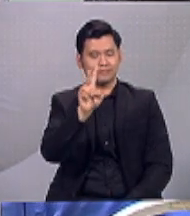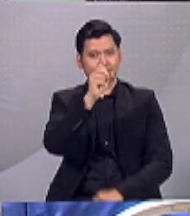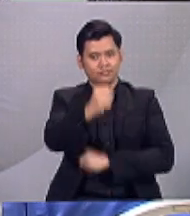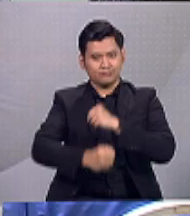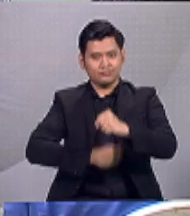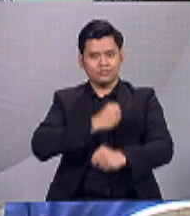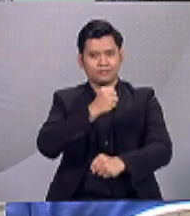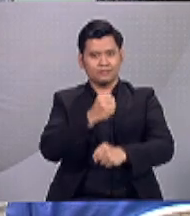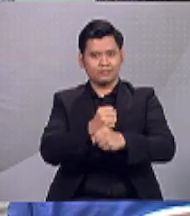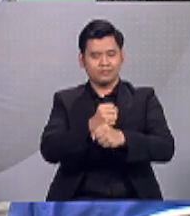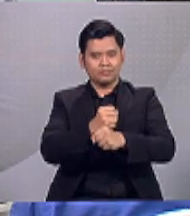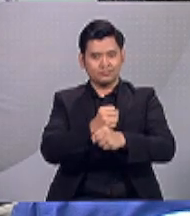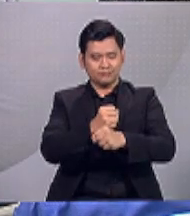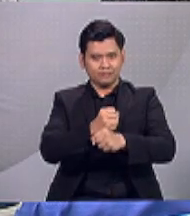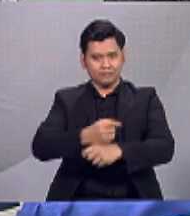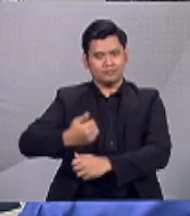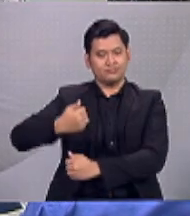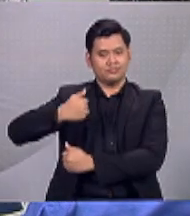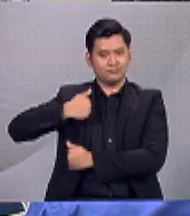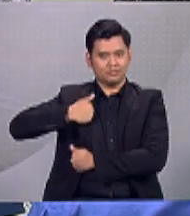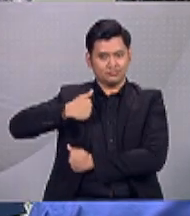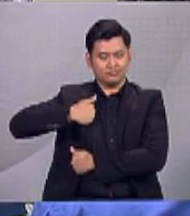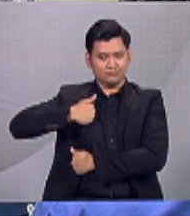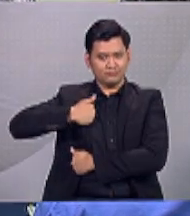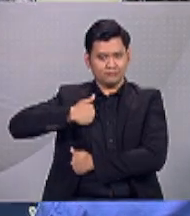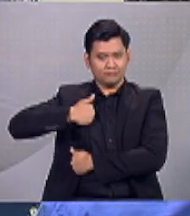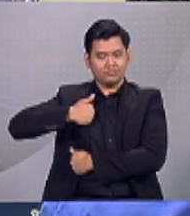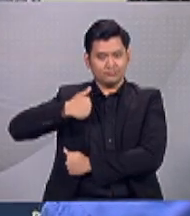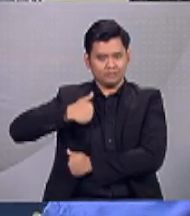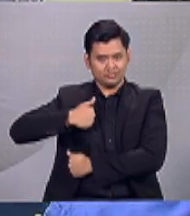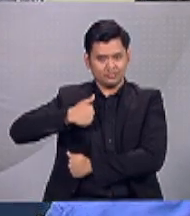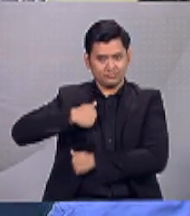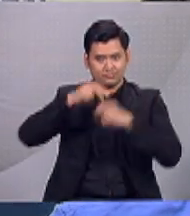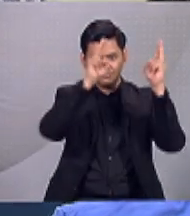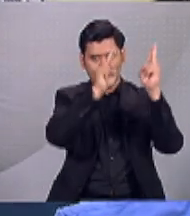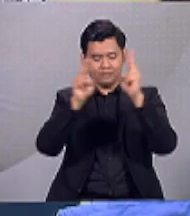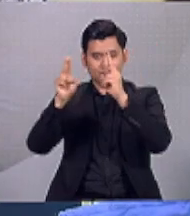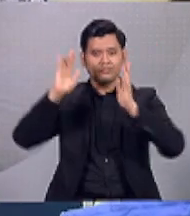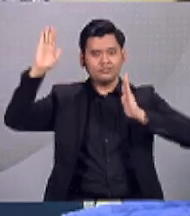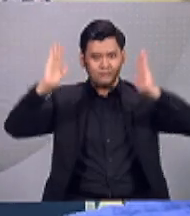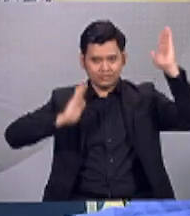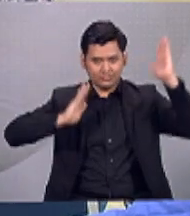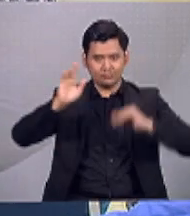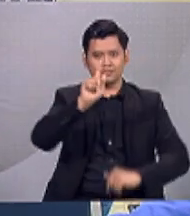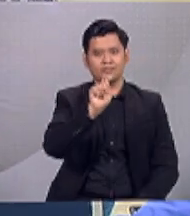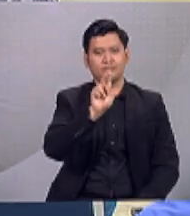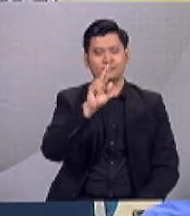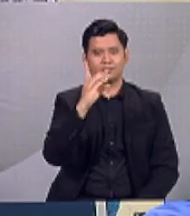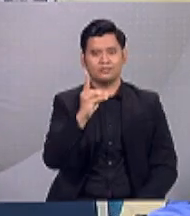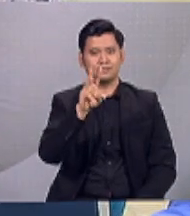Tentera Udara Diraja Malaysia TUDM. TUDM hari ini genap